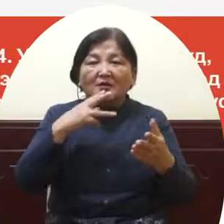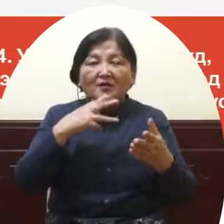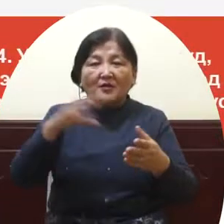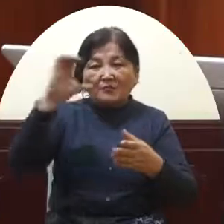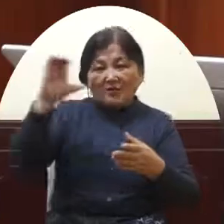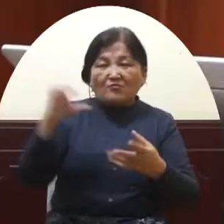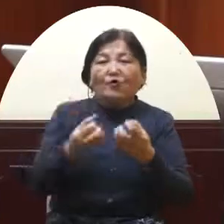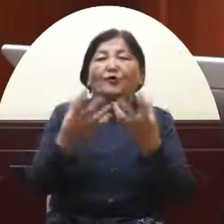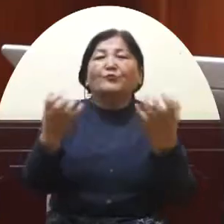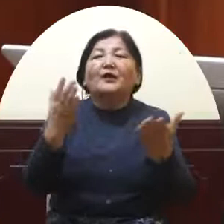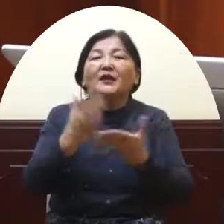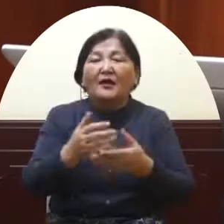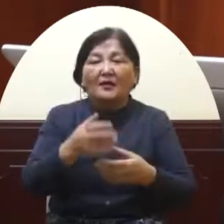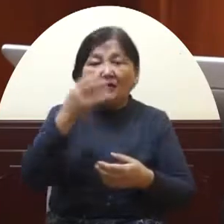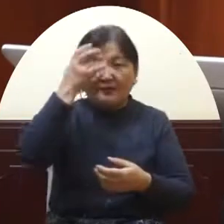Энэ тохиолдолд